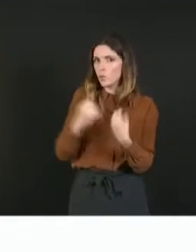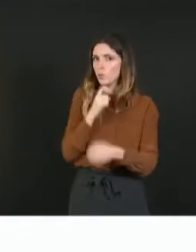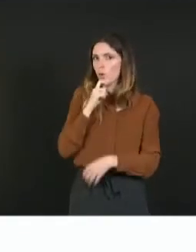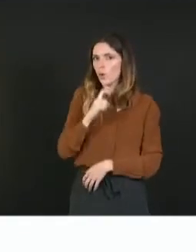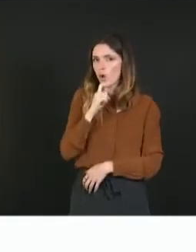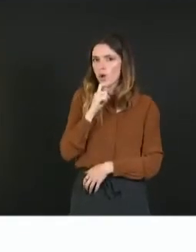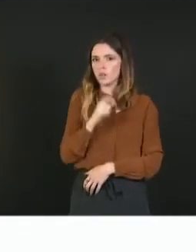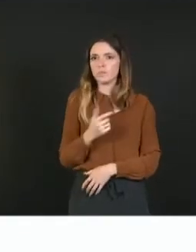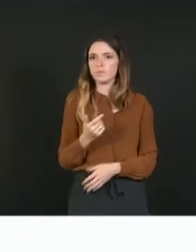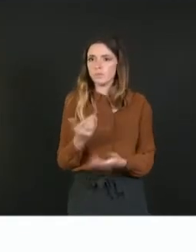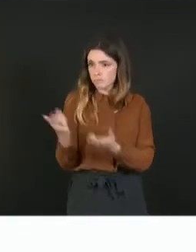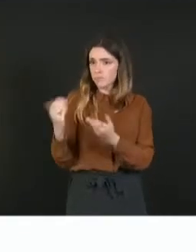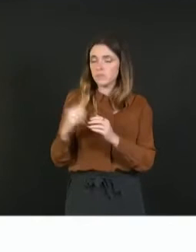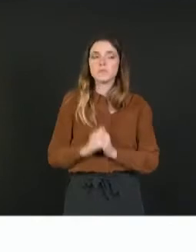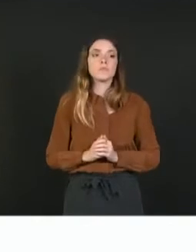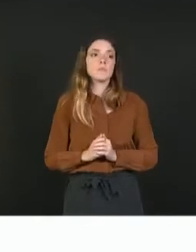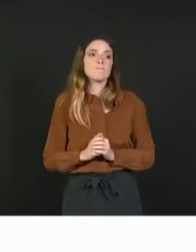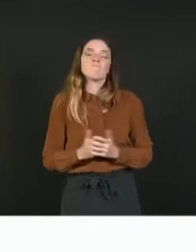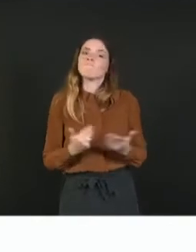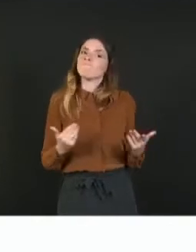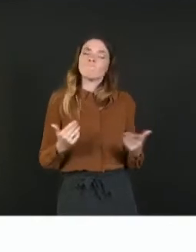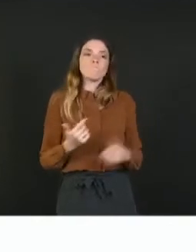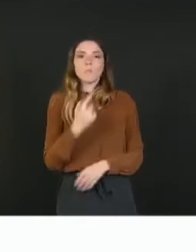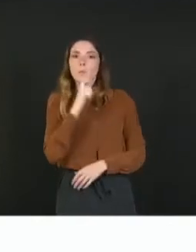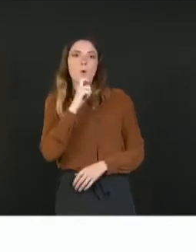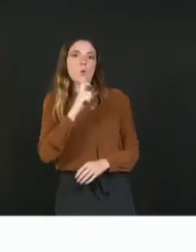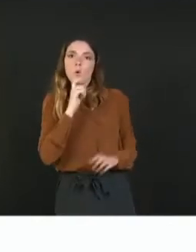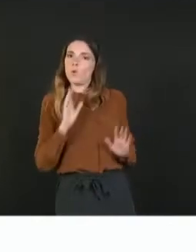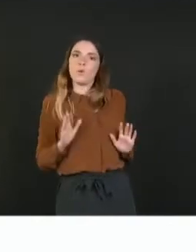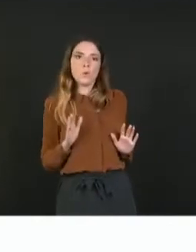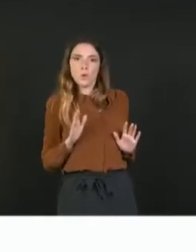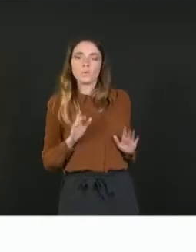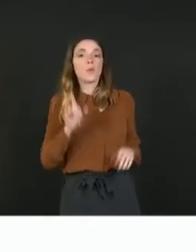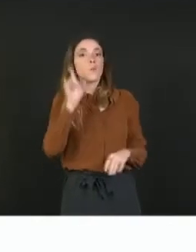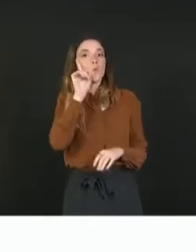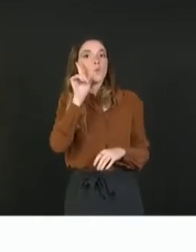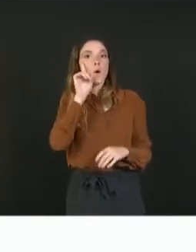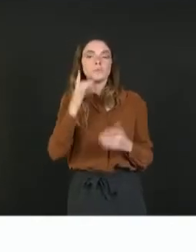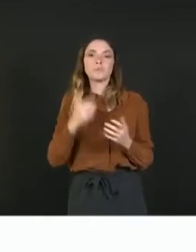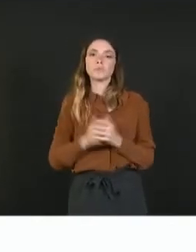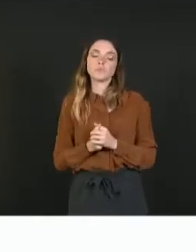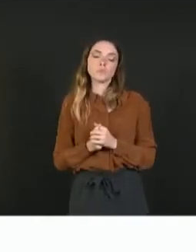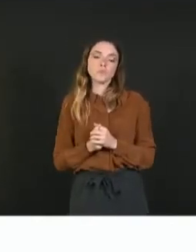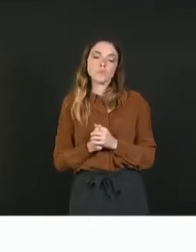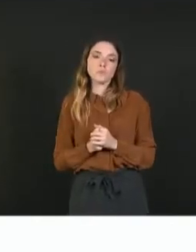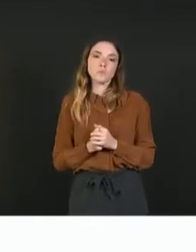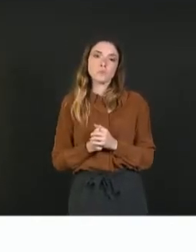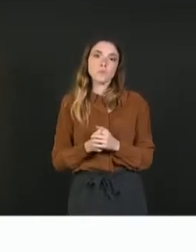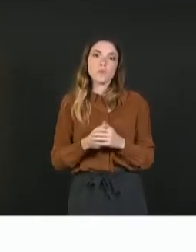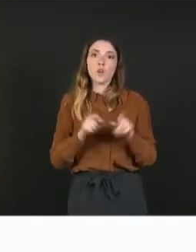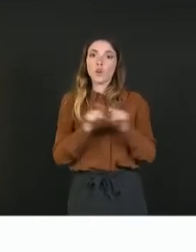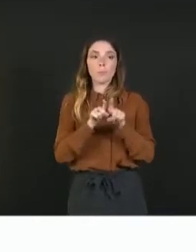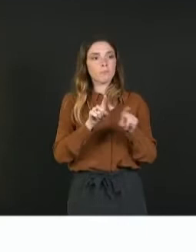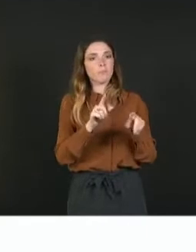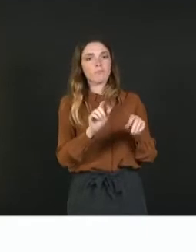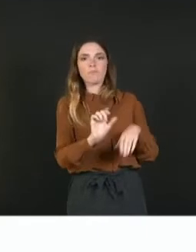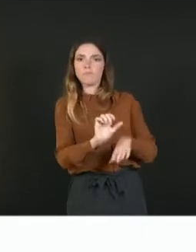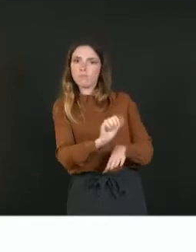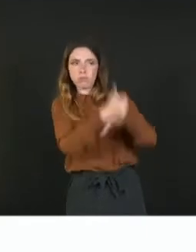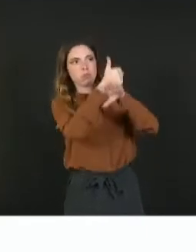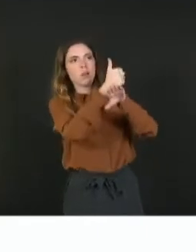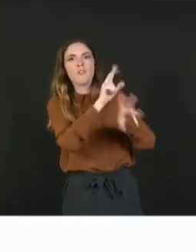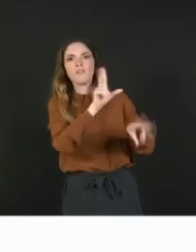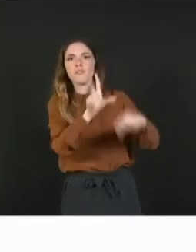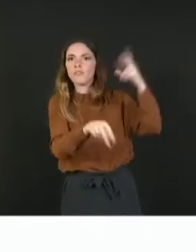évoqué déjà, le végétal a pris l'ascendant sur tout le reste. Et